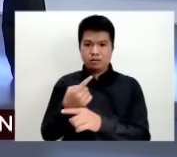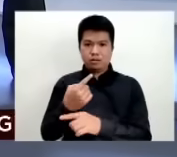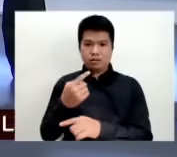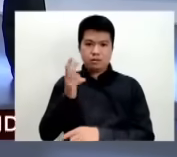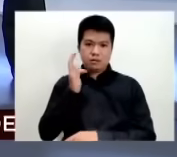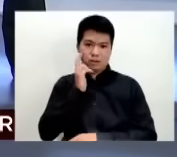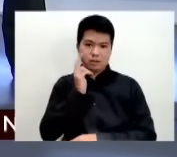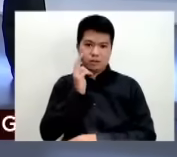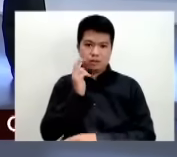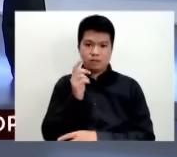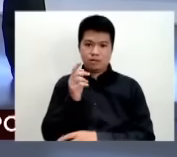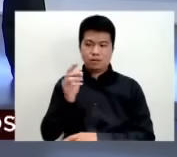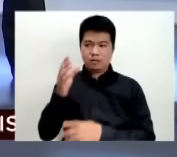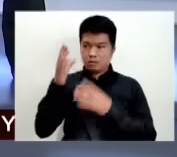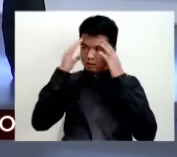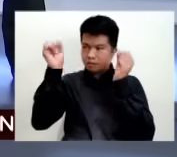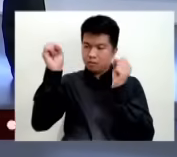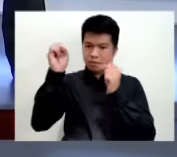si